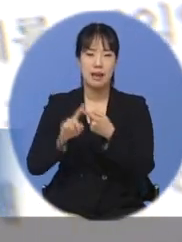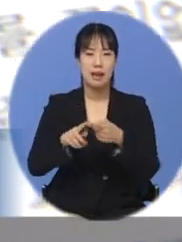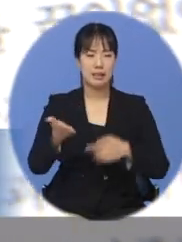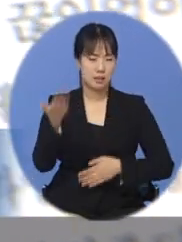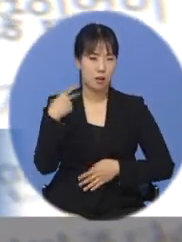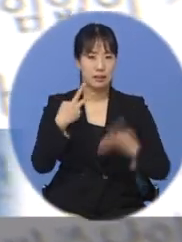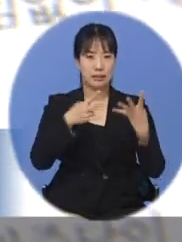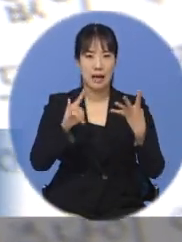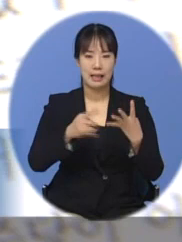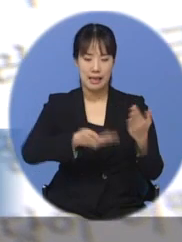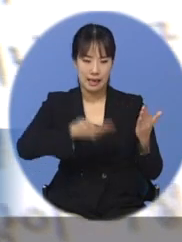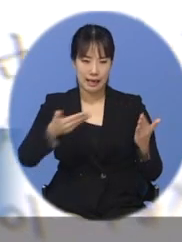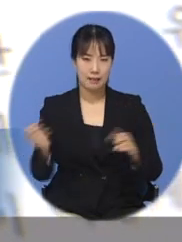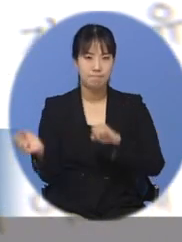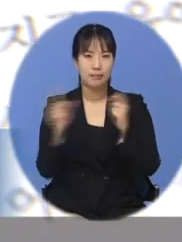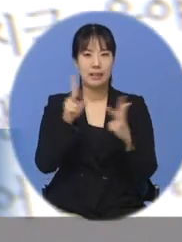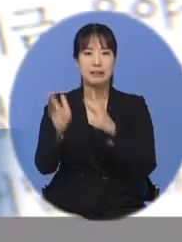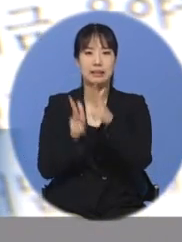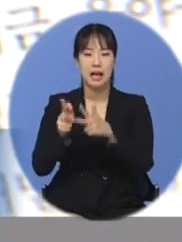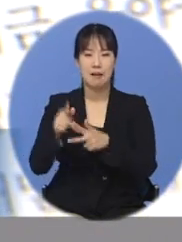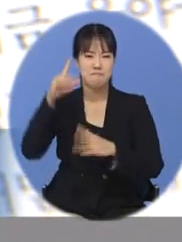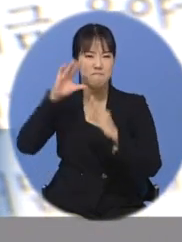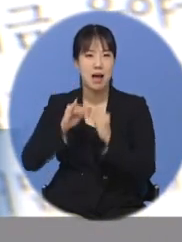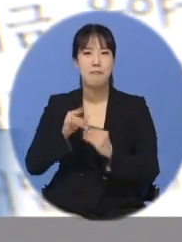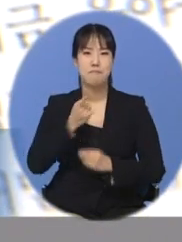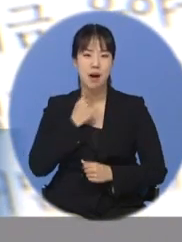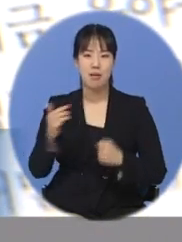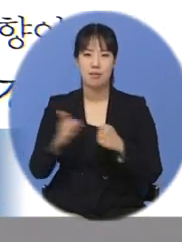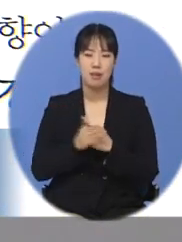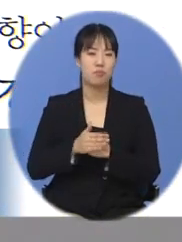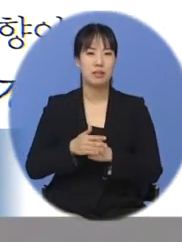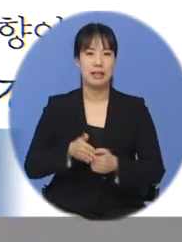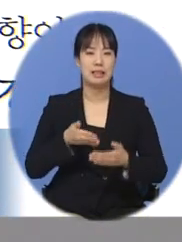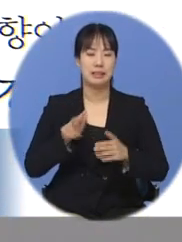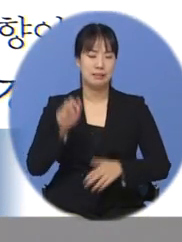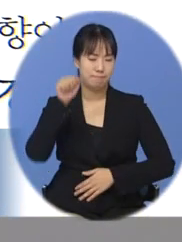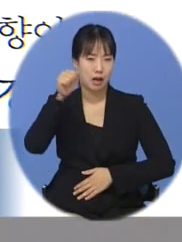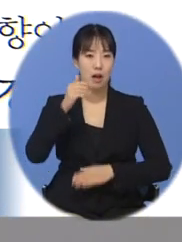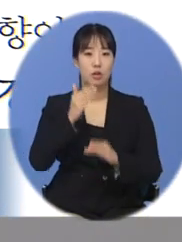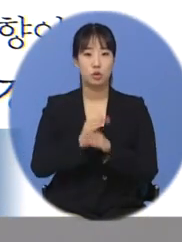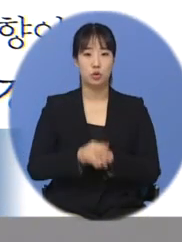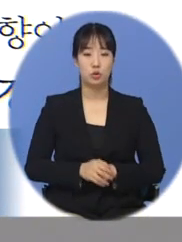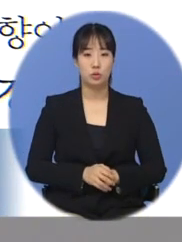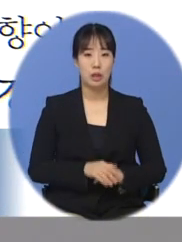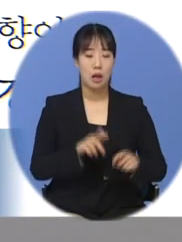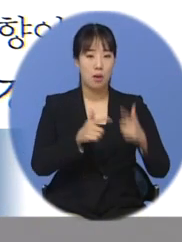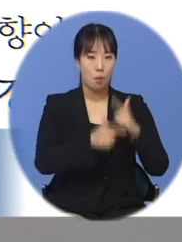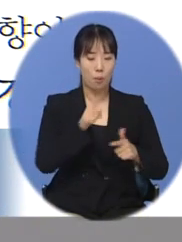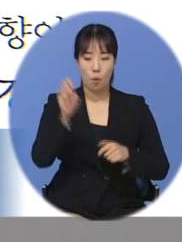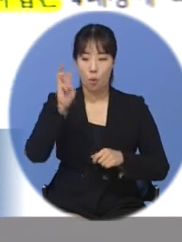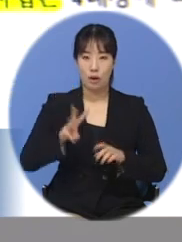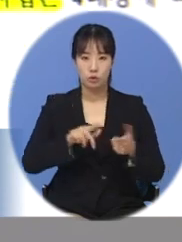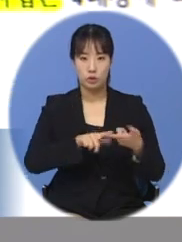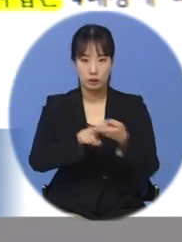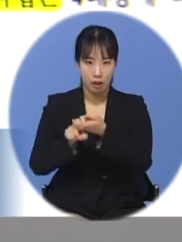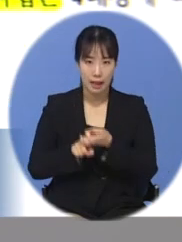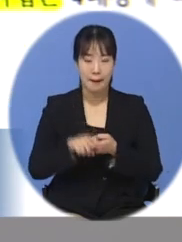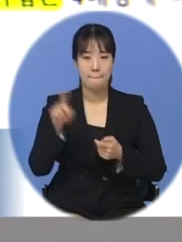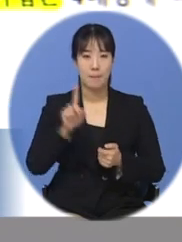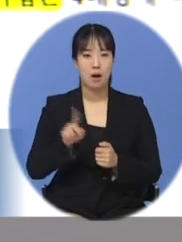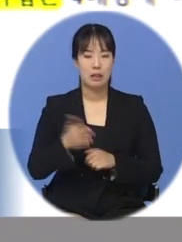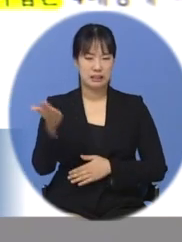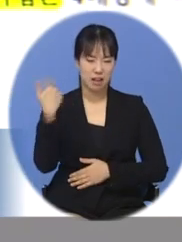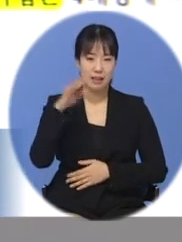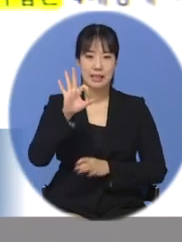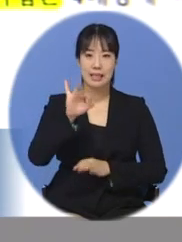사업 찬동 인사라며 반대하고 나섰습니다. 전남 환경운동연합과 광주 환경운동연합은 성명서를 통해